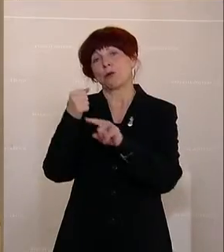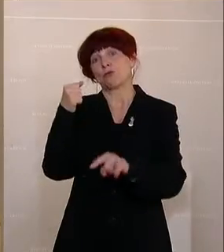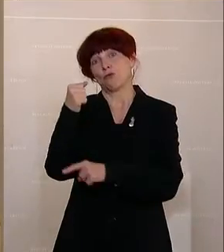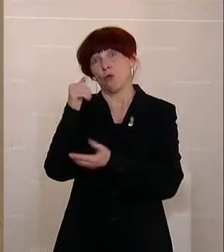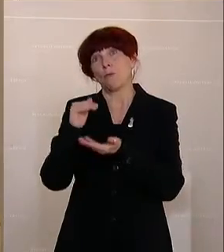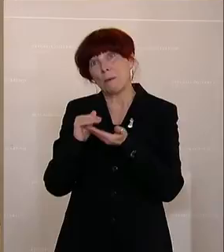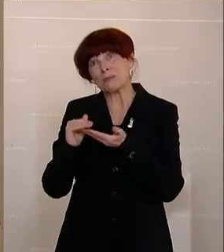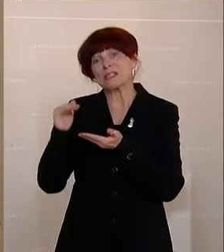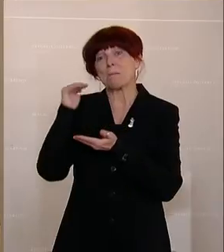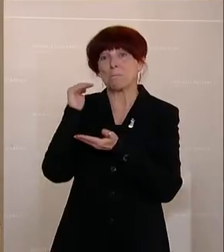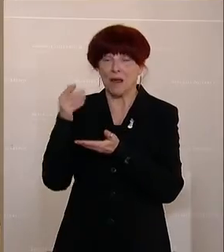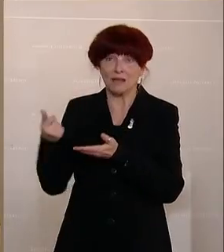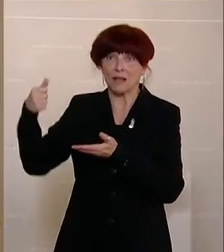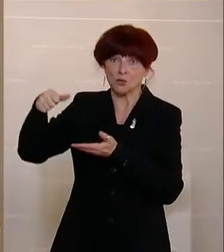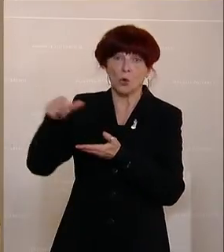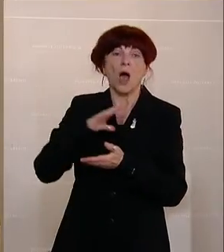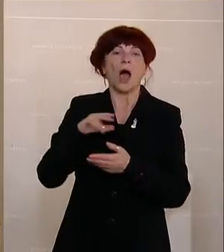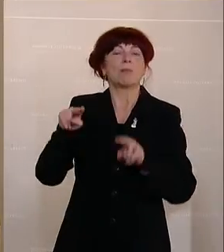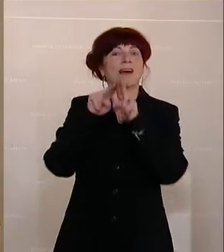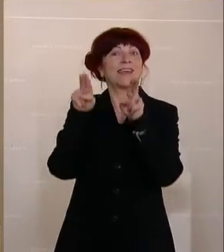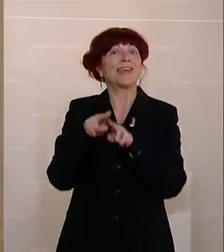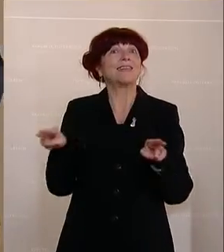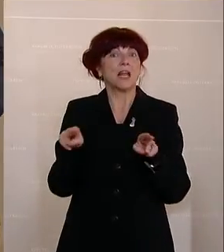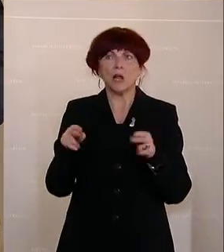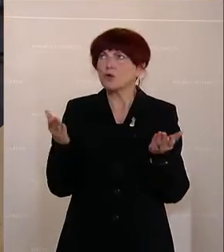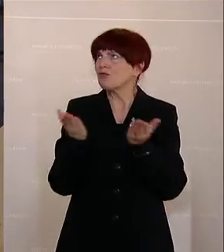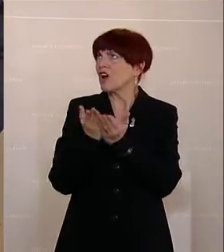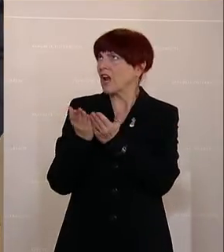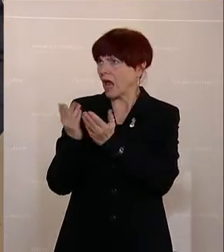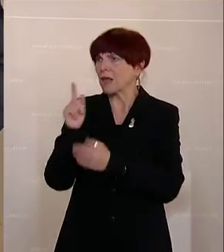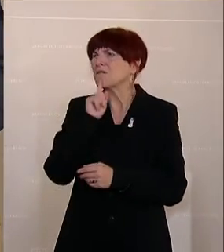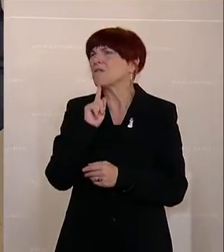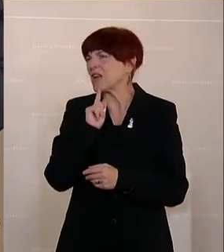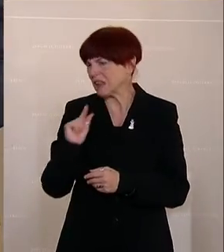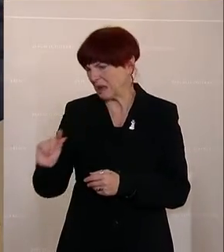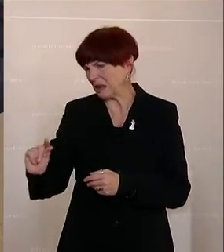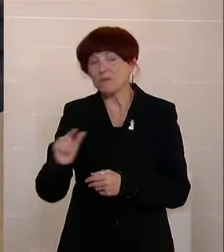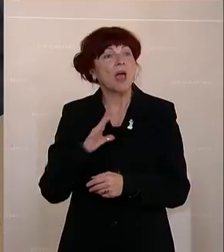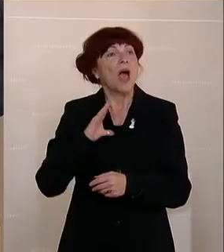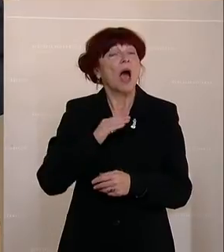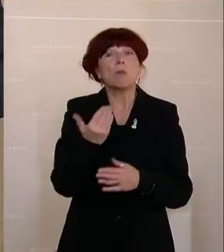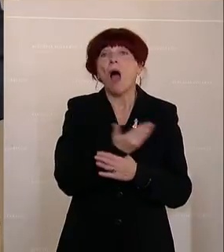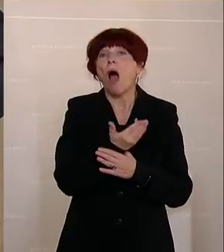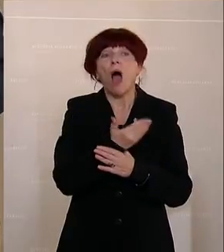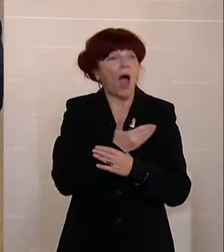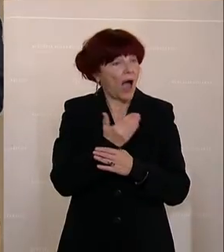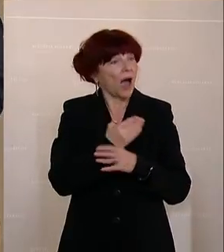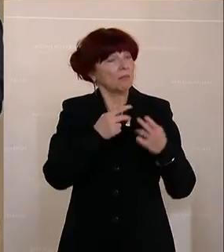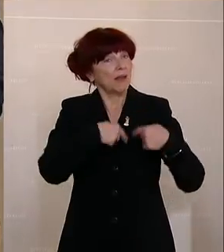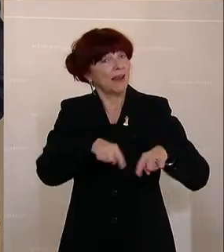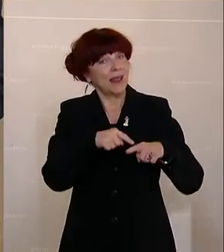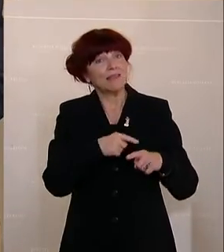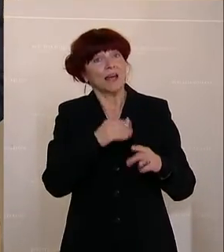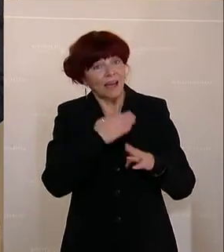im internationalen Vergleich immer noch bescheidenst. Wenn es aber darum geht, den ärmsten Ländern dabei zu helfen, sich an den Klimawandel